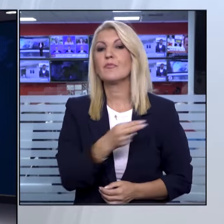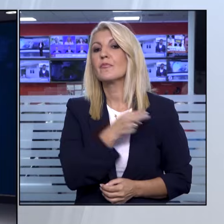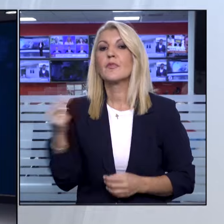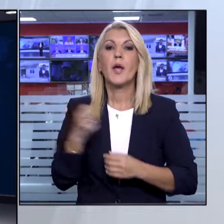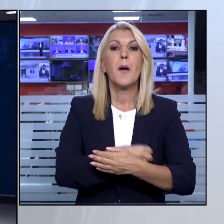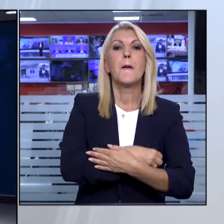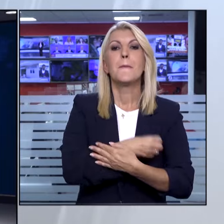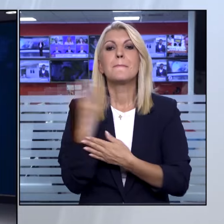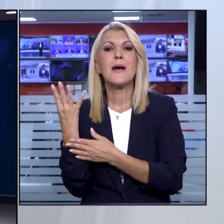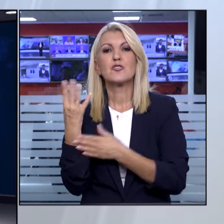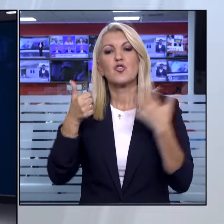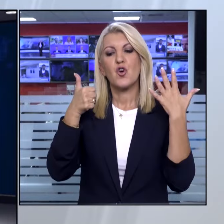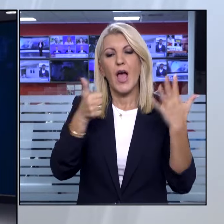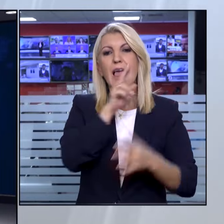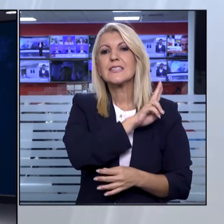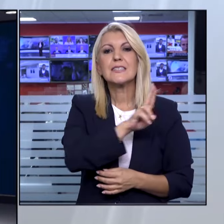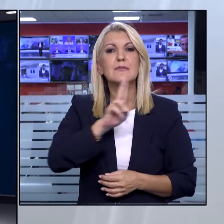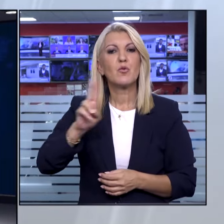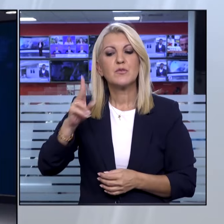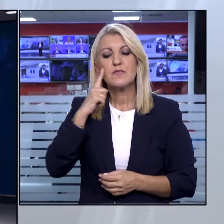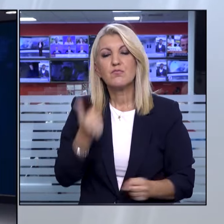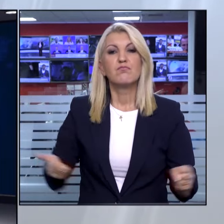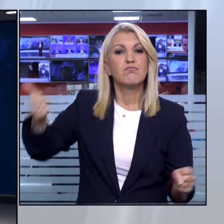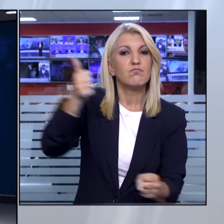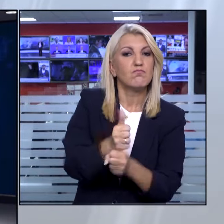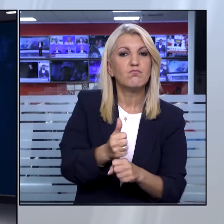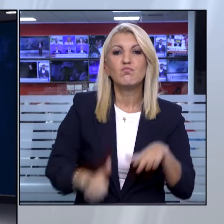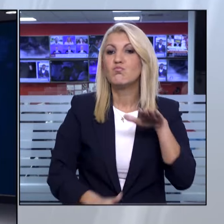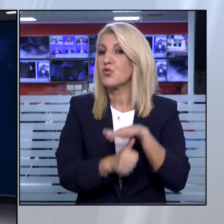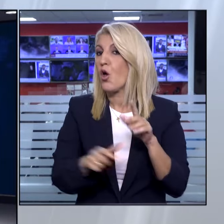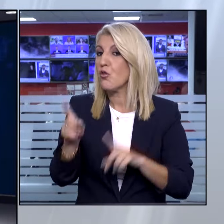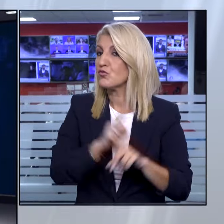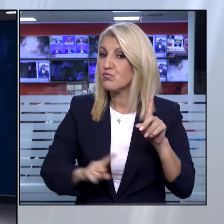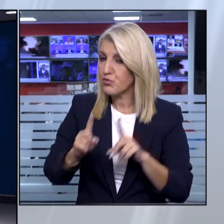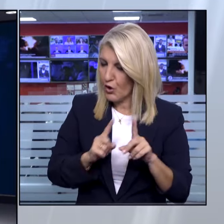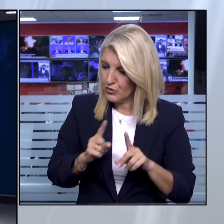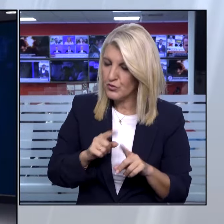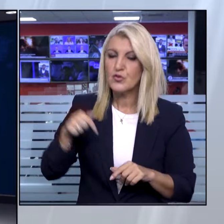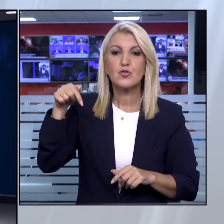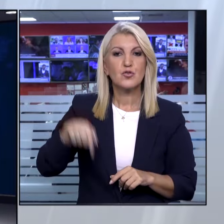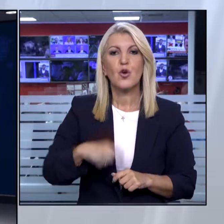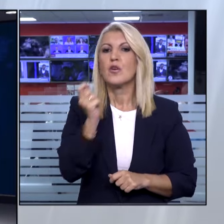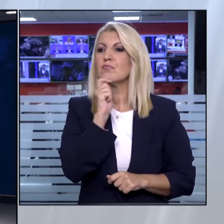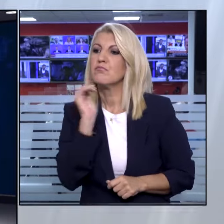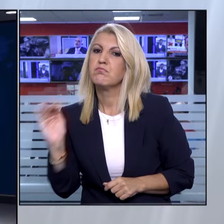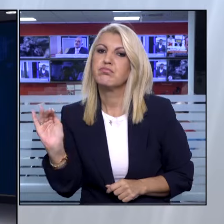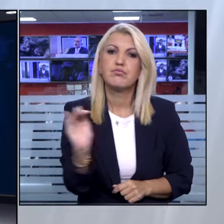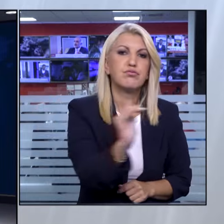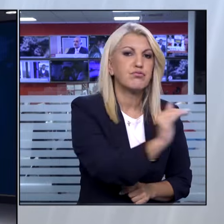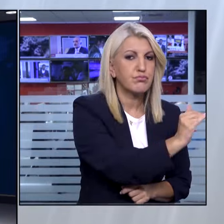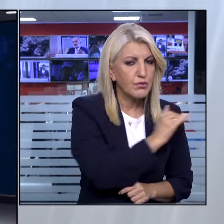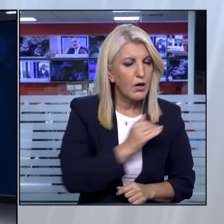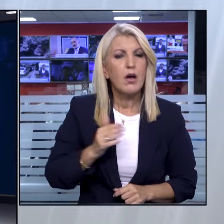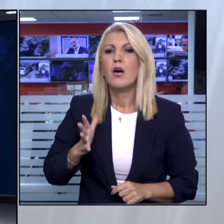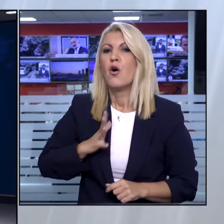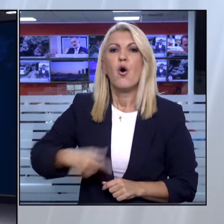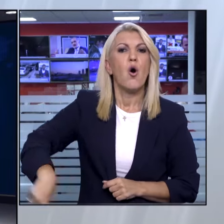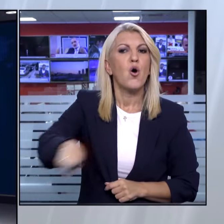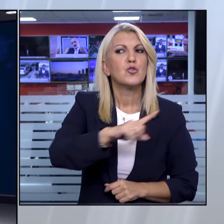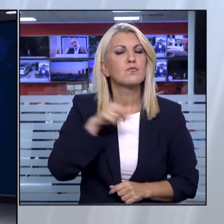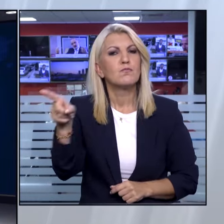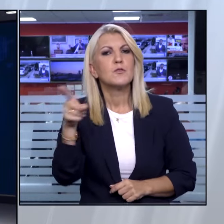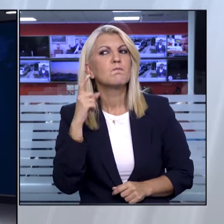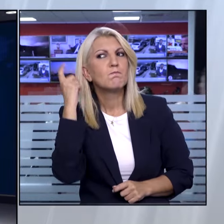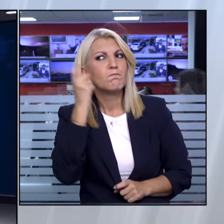των 6 υποψηφίων για την ηγεσία του κόμματος σε δημοσκόπηση της GPO για τα παραπολιτικά, στο ερώτημα ποιον ή ποια είναι πιο πιθανό